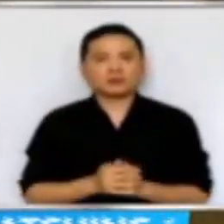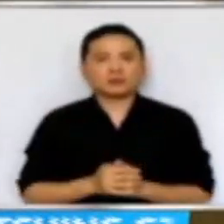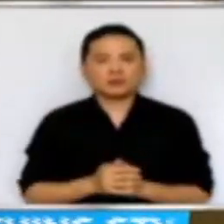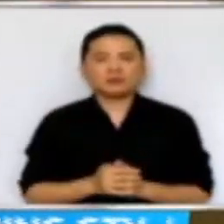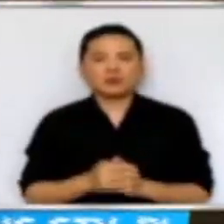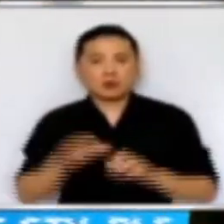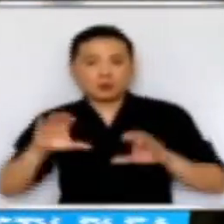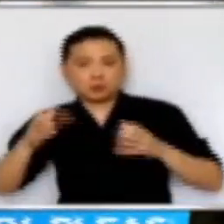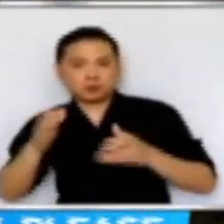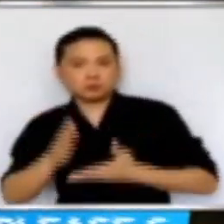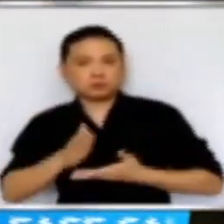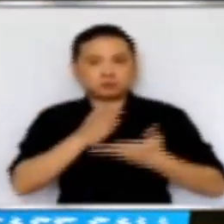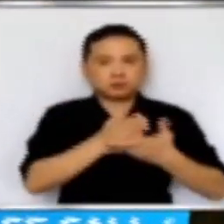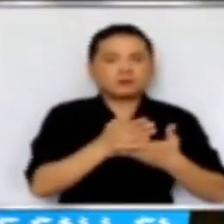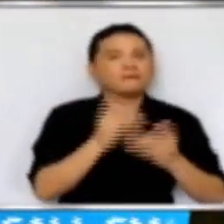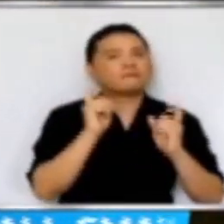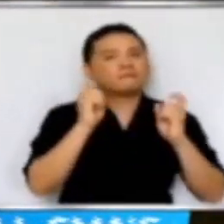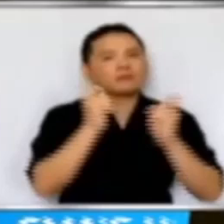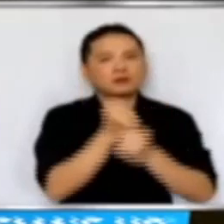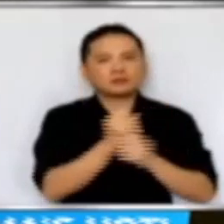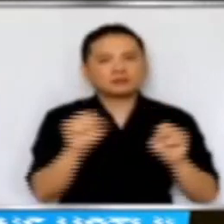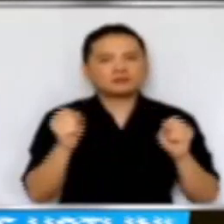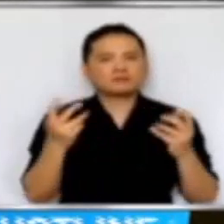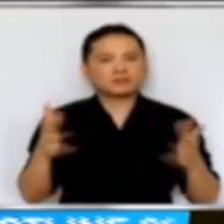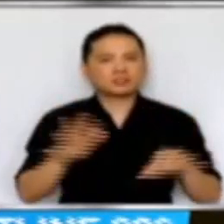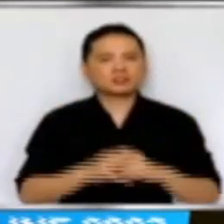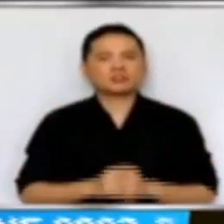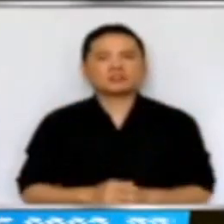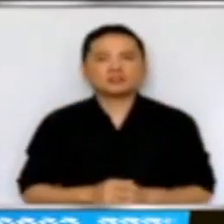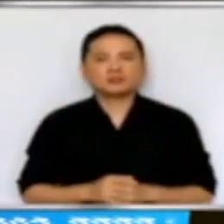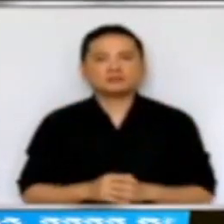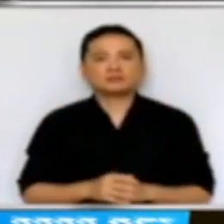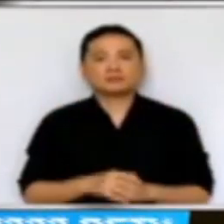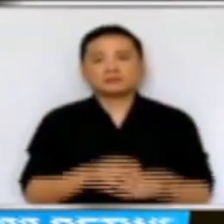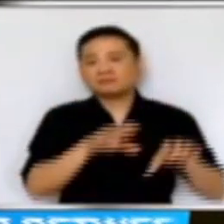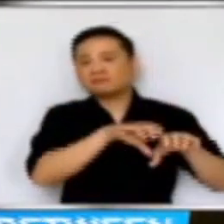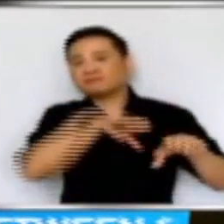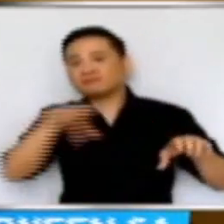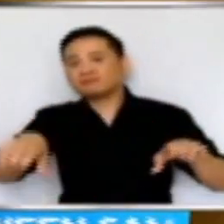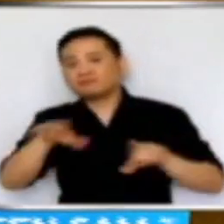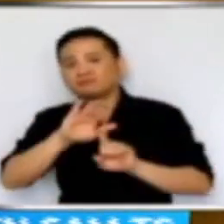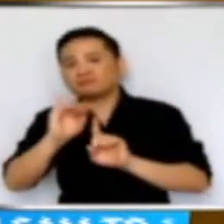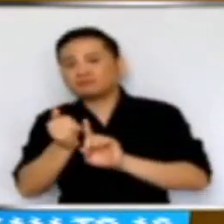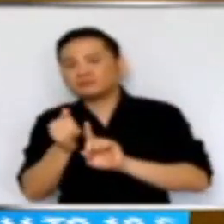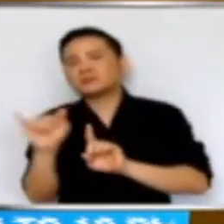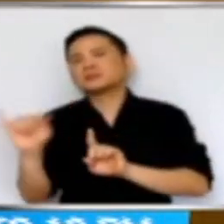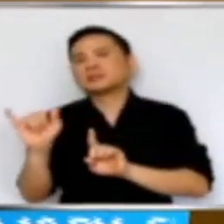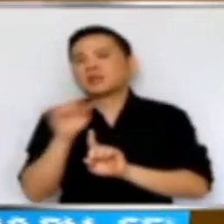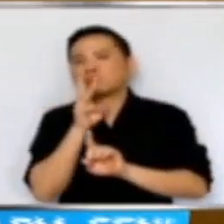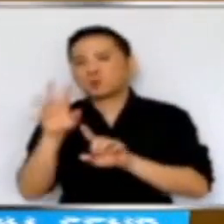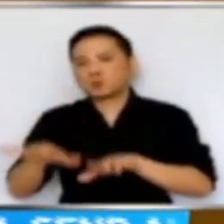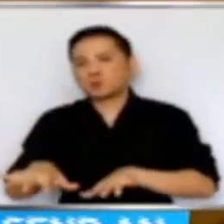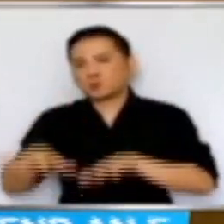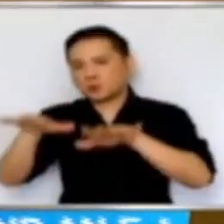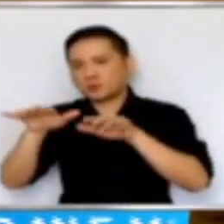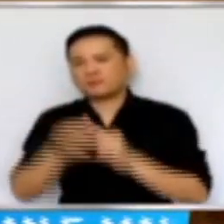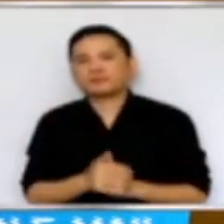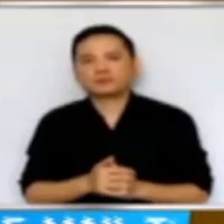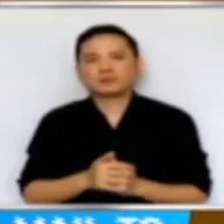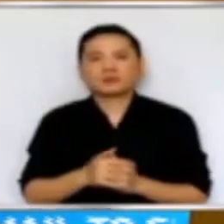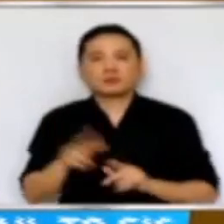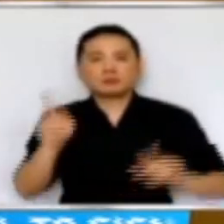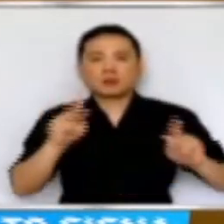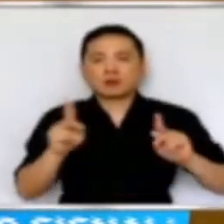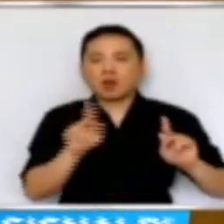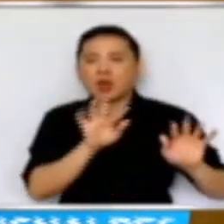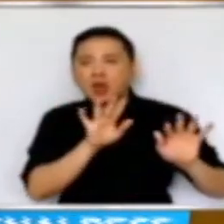rescuers. Ang mga taga-Taaldo sa parehong barangay ay naperwisyo rin ng baha. Karamihan ay dali-daling lubikas, lalo na ang